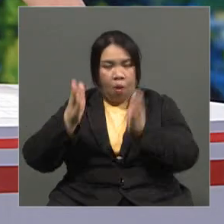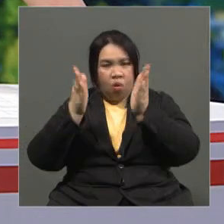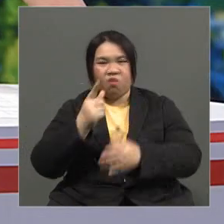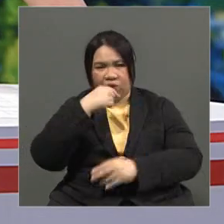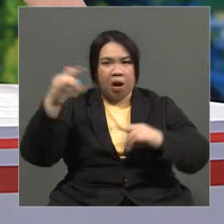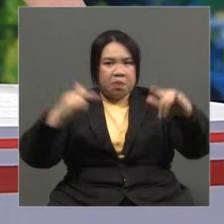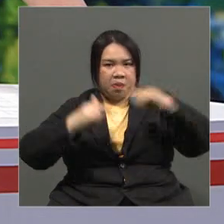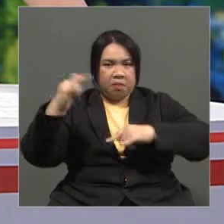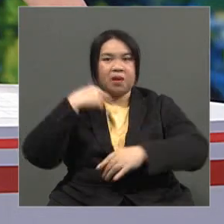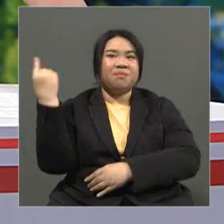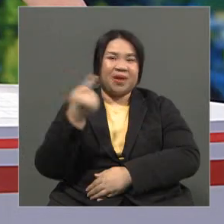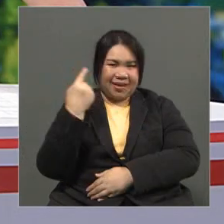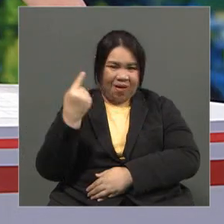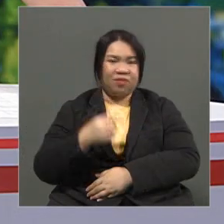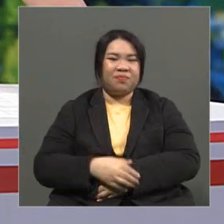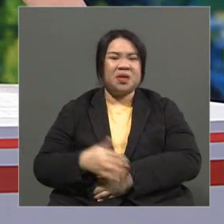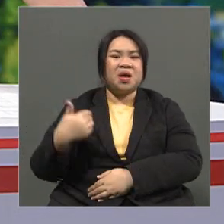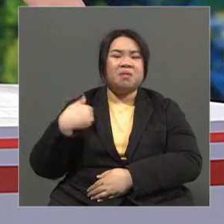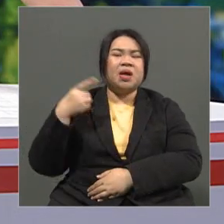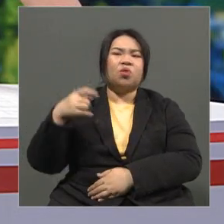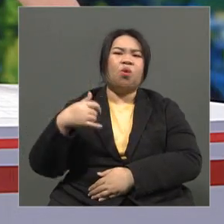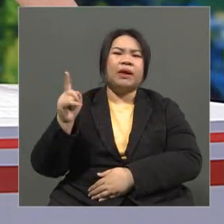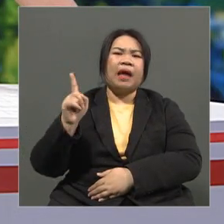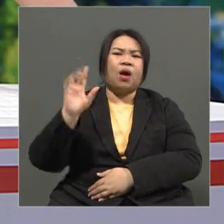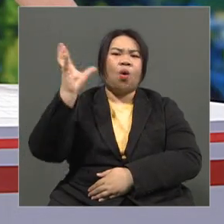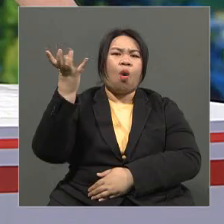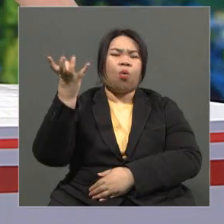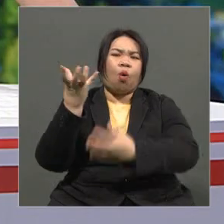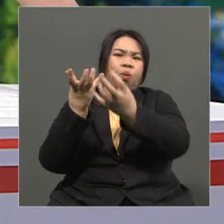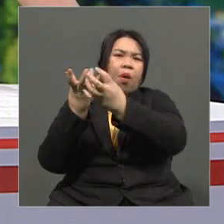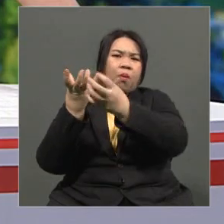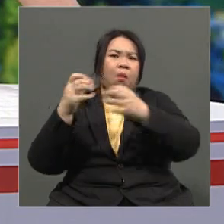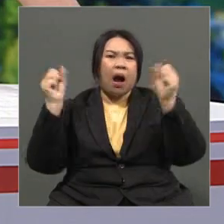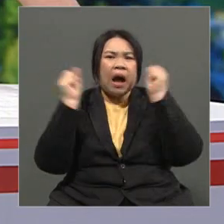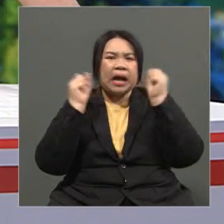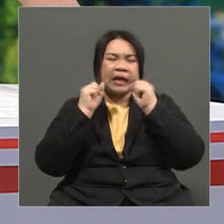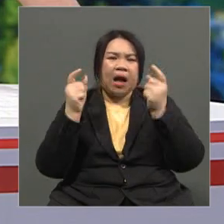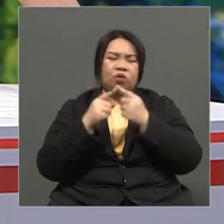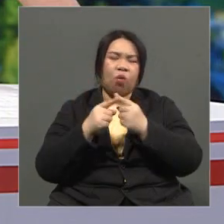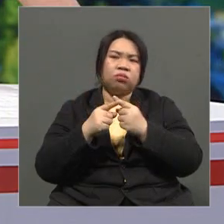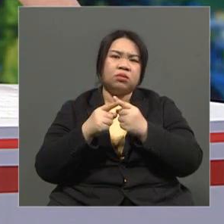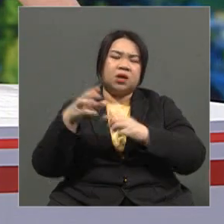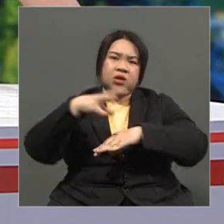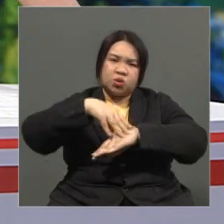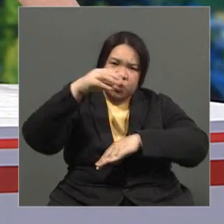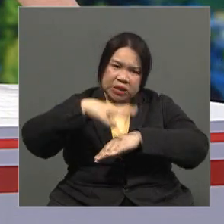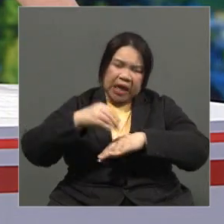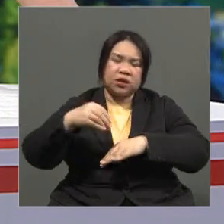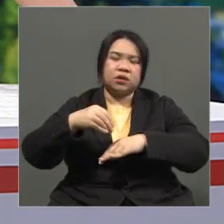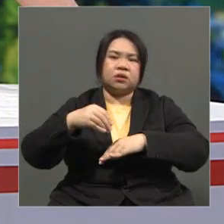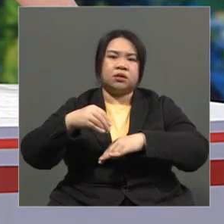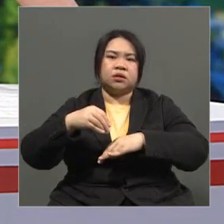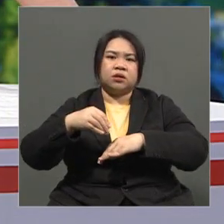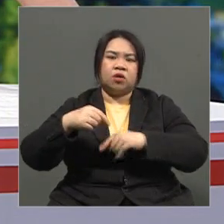เนี่ยที่เขาอยู่ในสแกนดิเนเวียใช่มั้ยคะช่วงนี้อากาศเขาหนาวหนาวใช่พวกสวีเดนนอร์เวย์เดนมาร์กแล้วก็